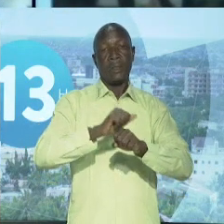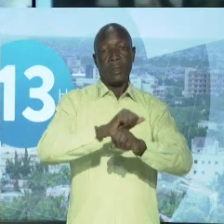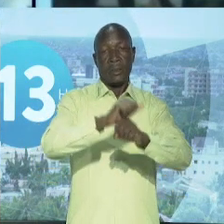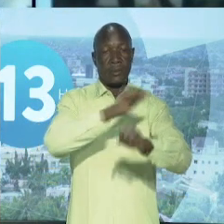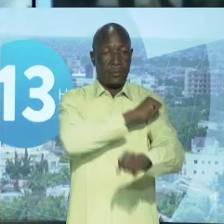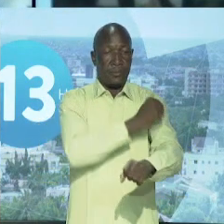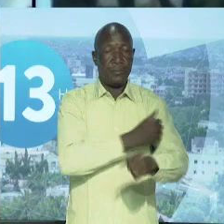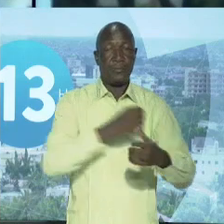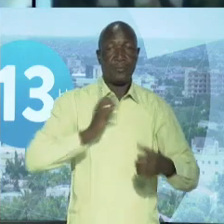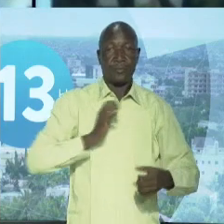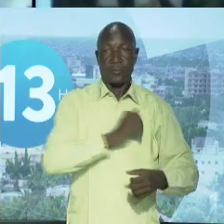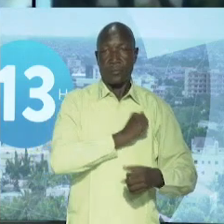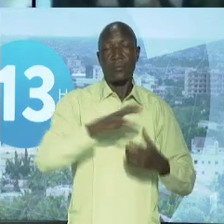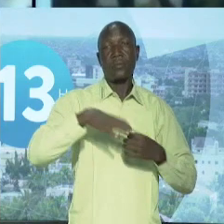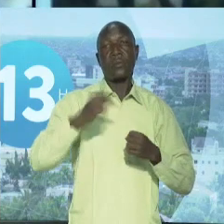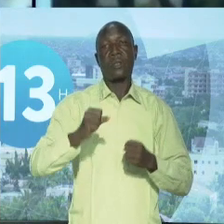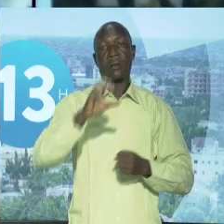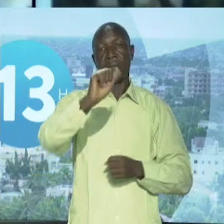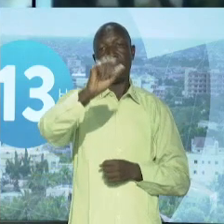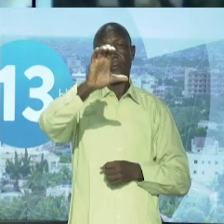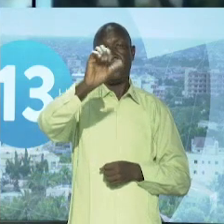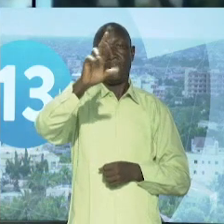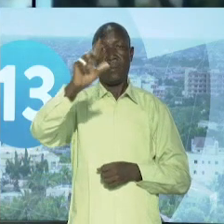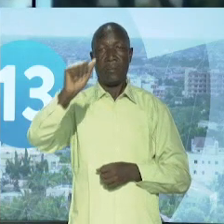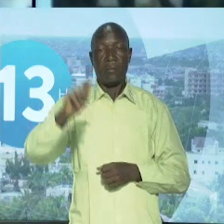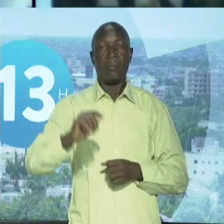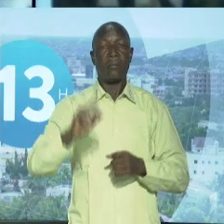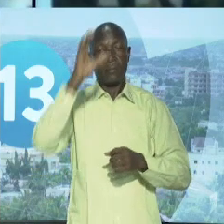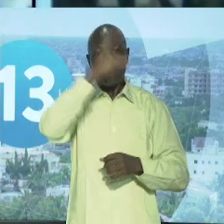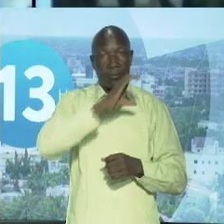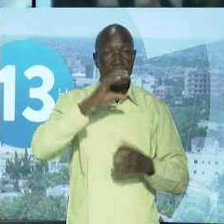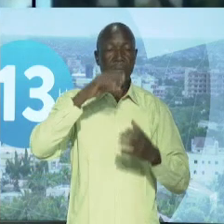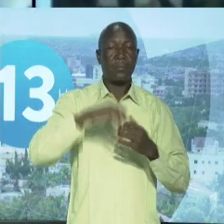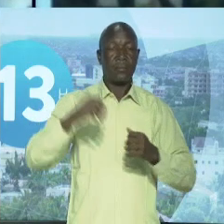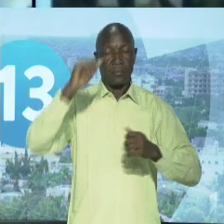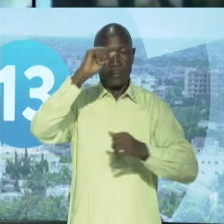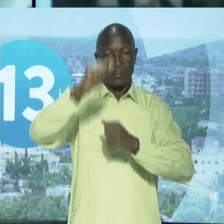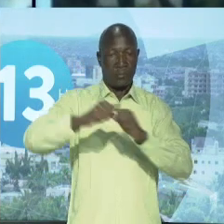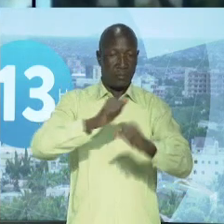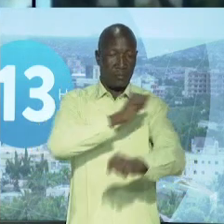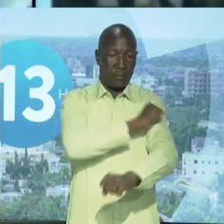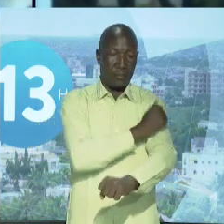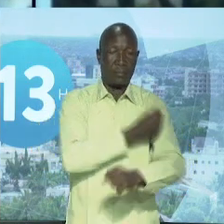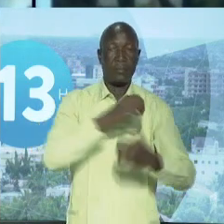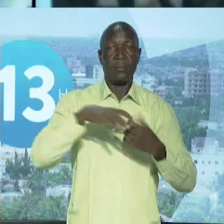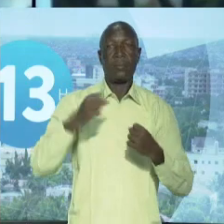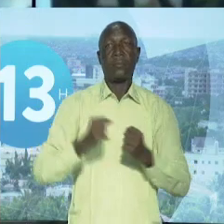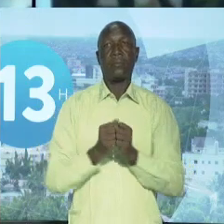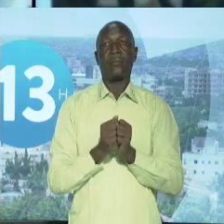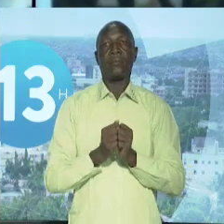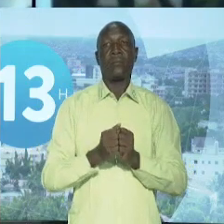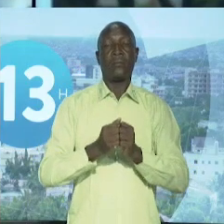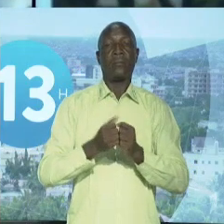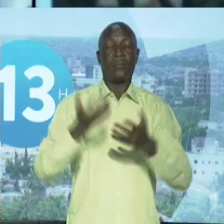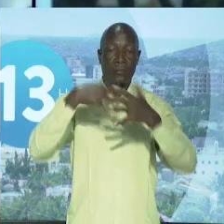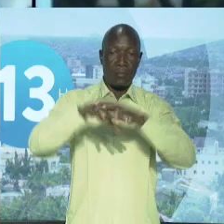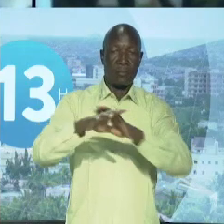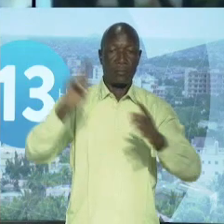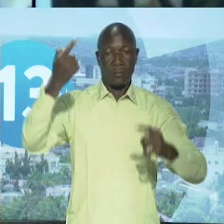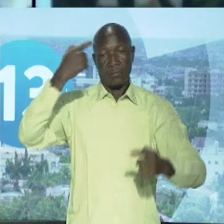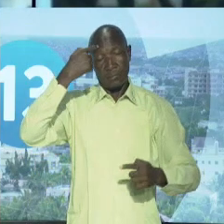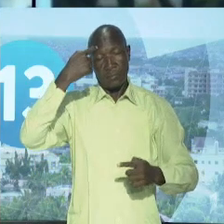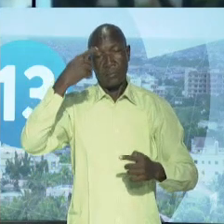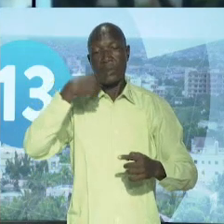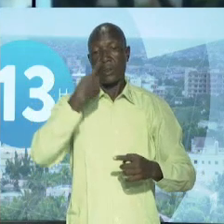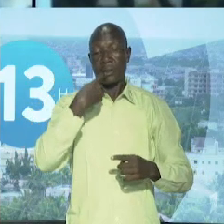le Centre africain de formation et de recherche administrative pour le développement, est une organisation intergouvernementale qui